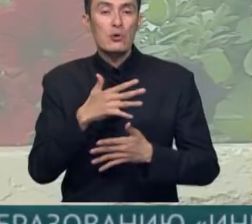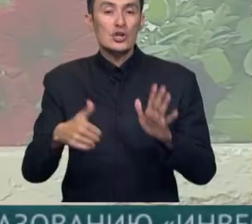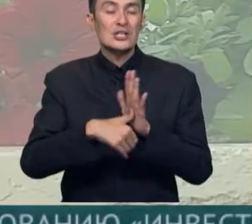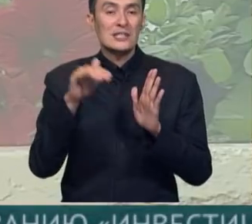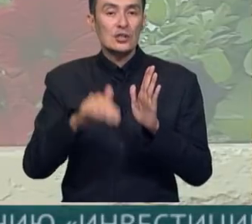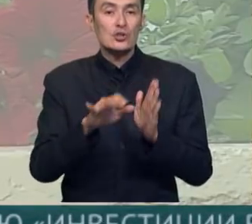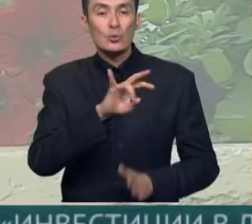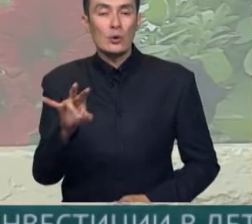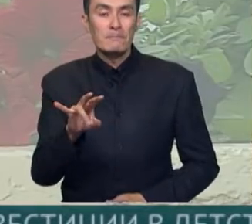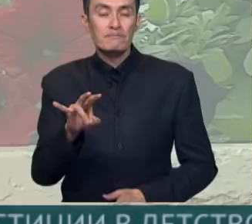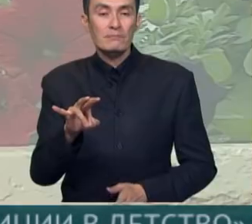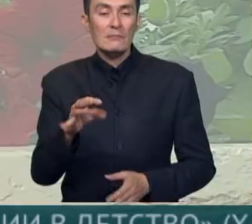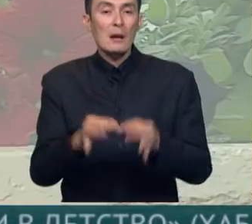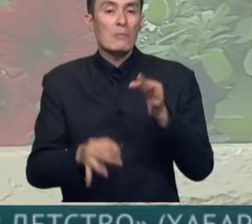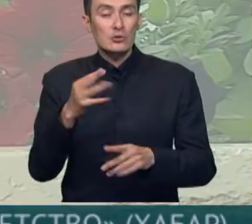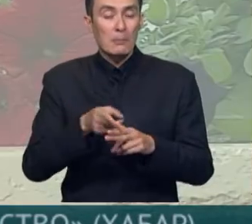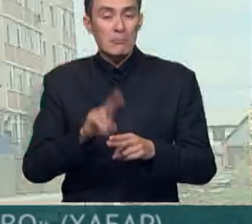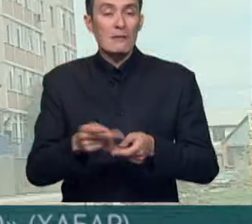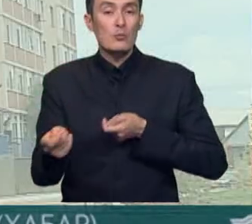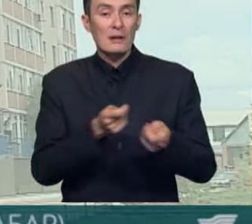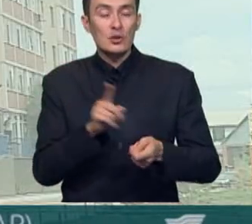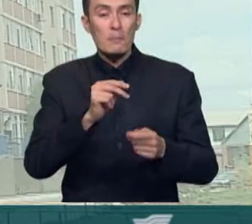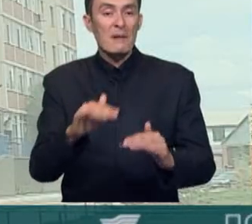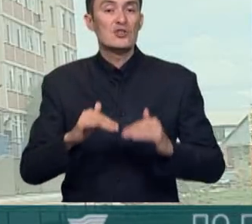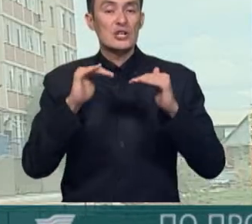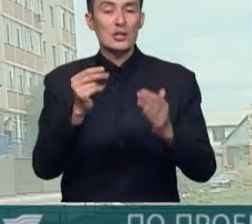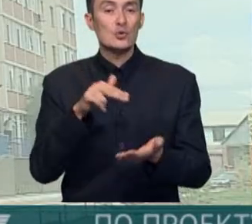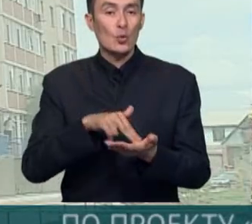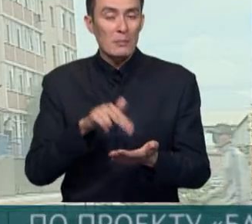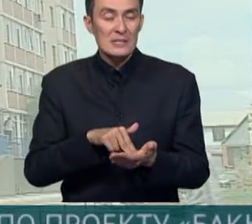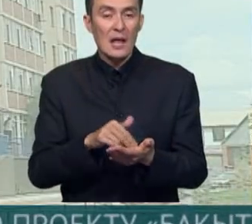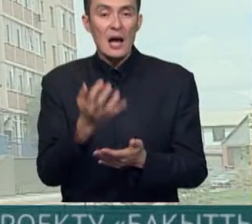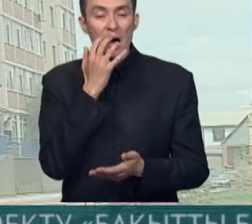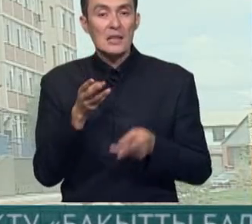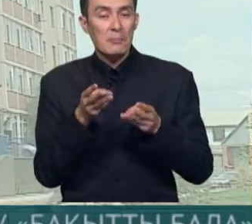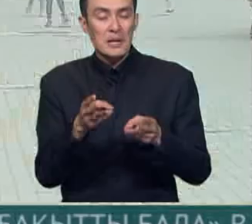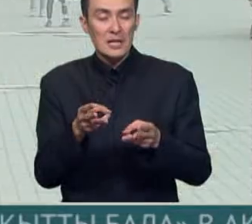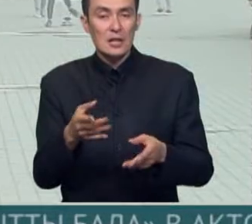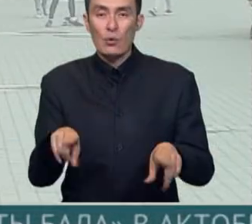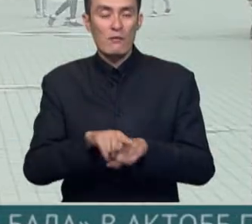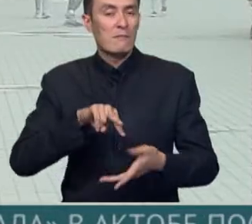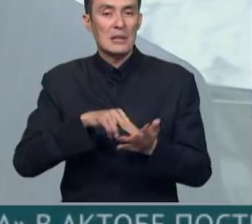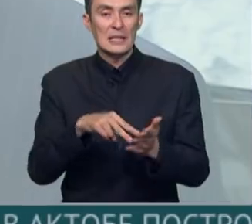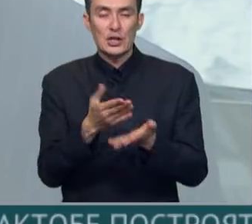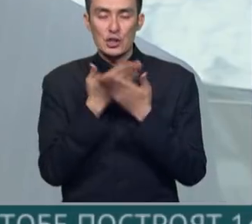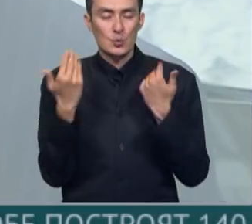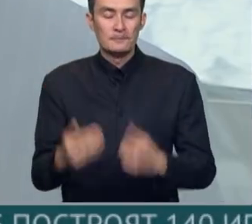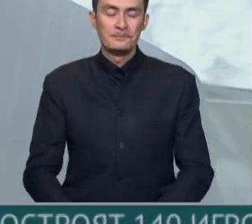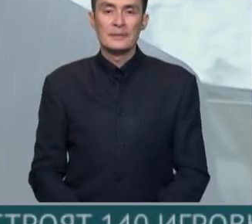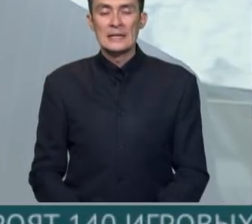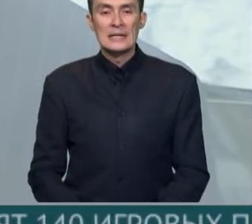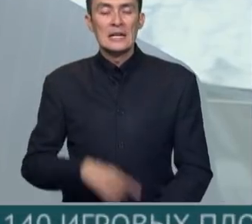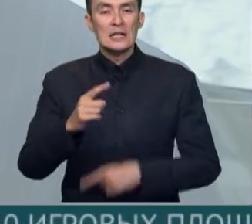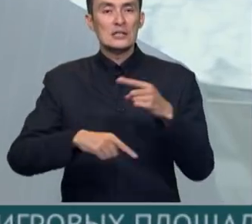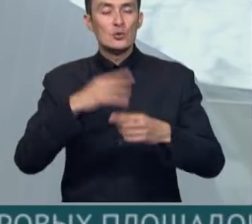тысяч тонн мазута. В управлении отмечают, что повышение тарифа на отопление в планах нет. На сегодняшний день